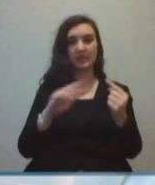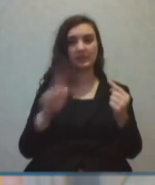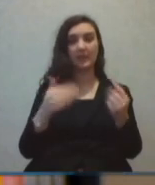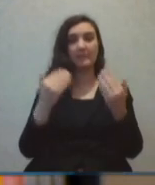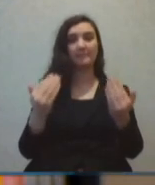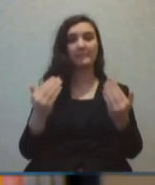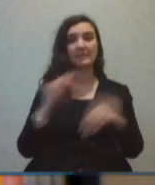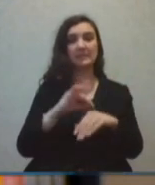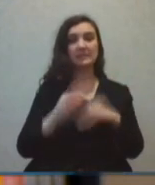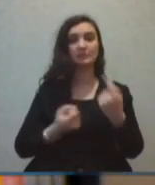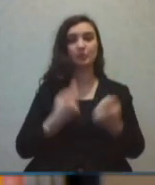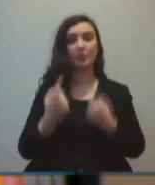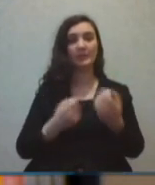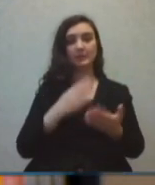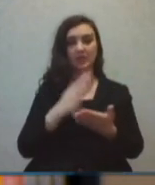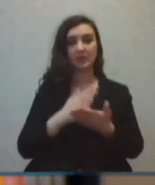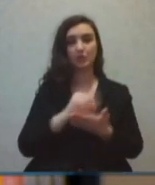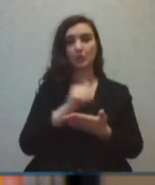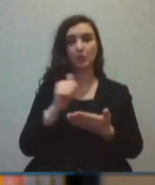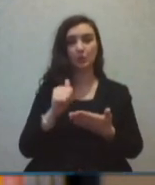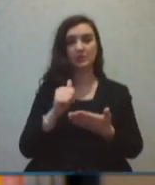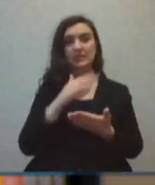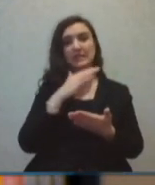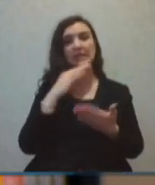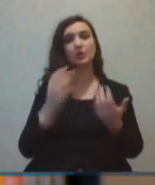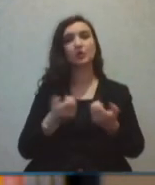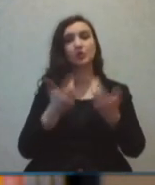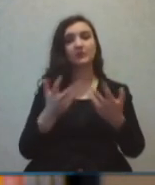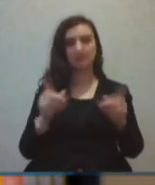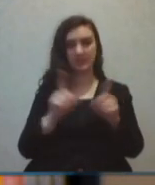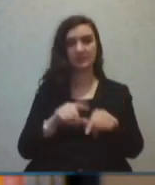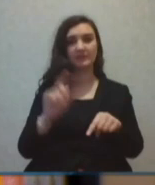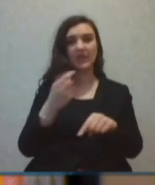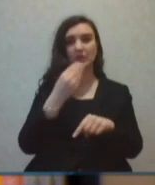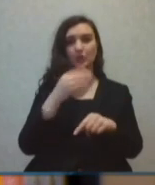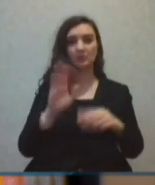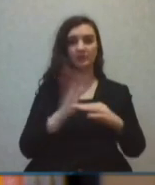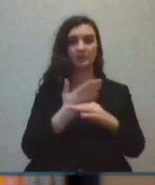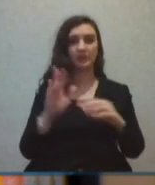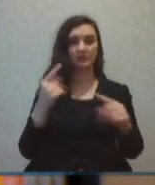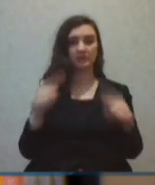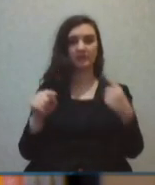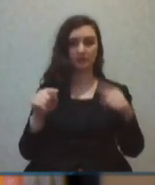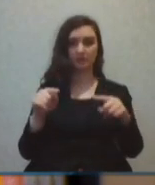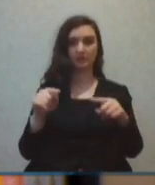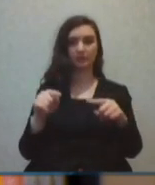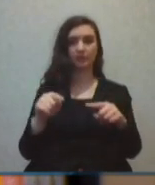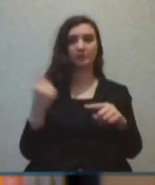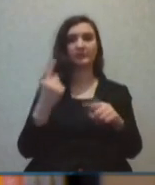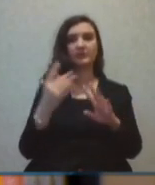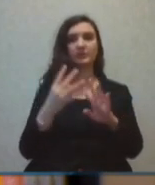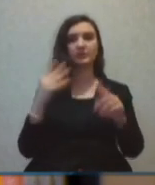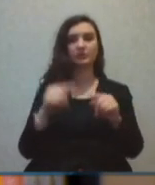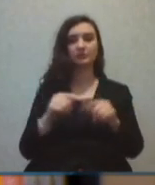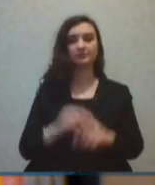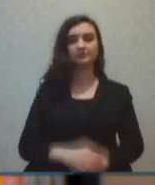მათი სიმპტომატიკა არის როგორც რაოდენობრივად, ასევე ხარისხობრივად განსხვავებული. უპირველეს